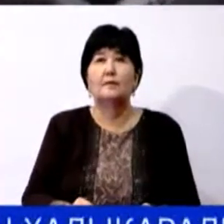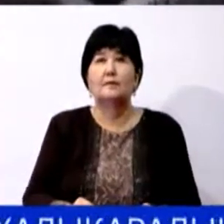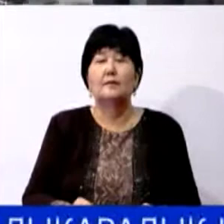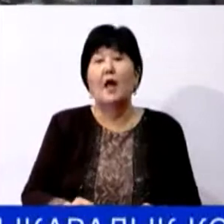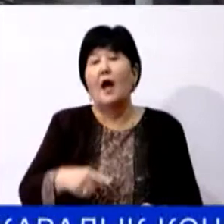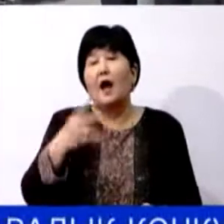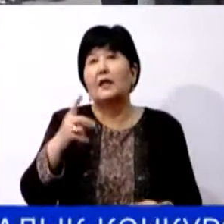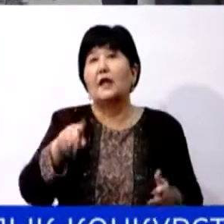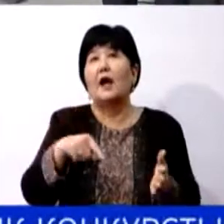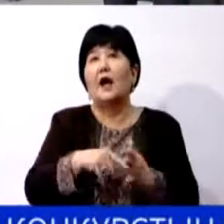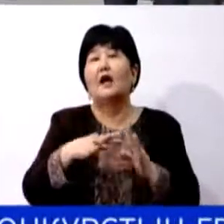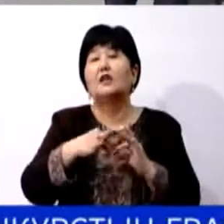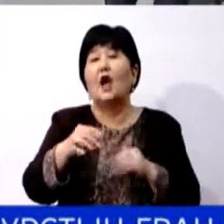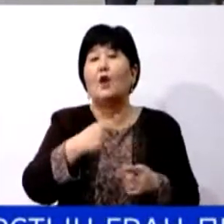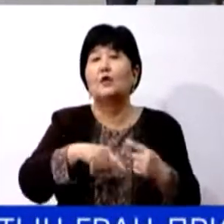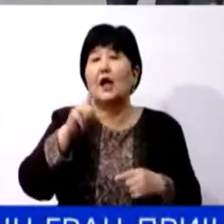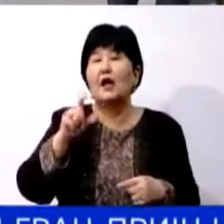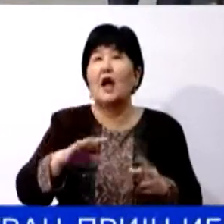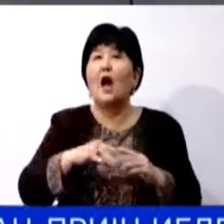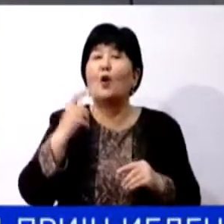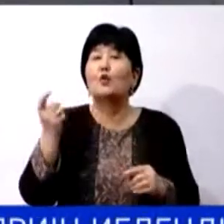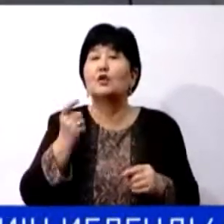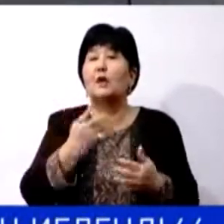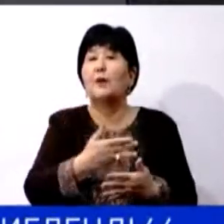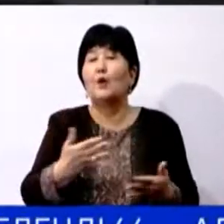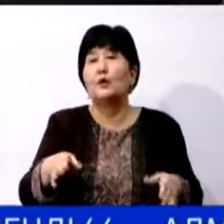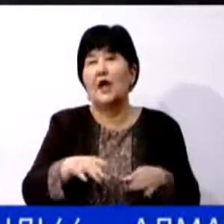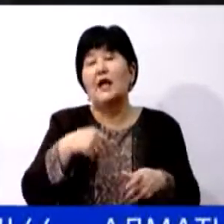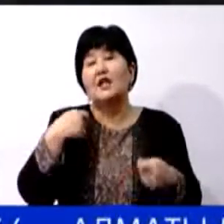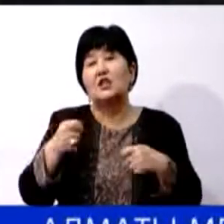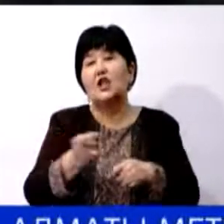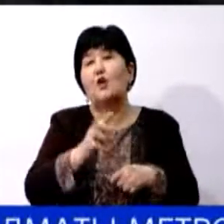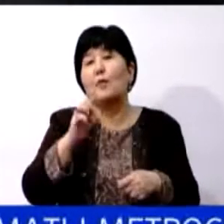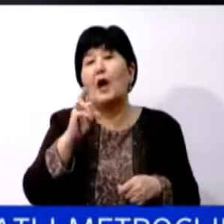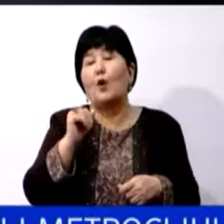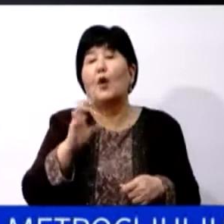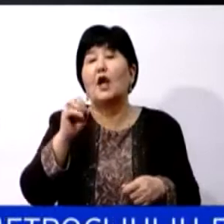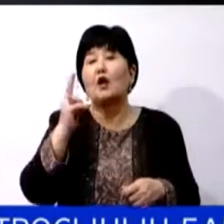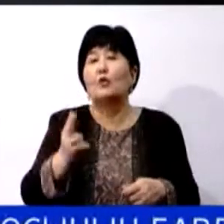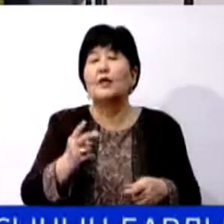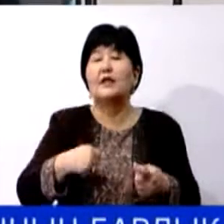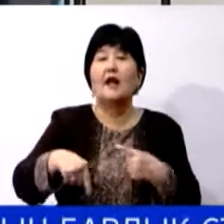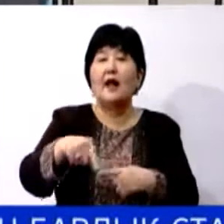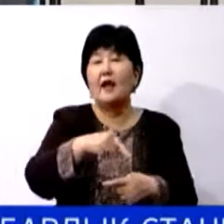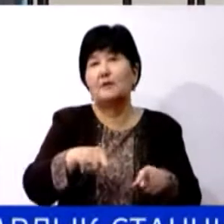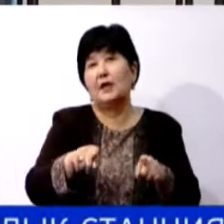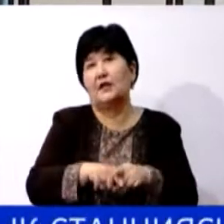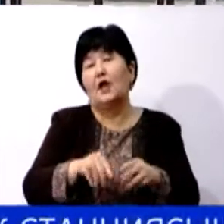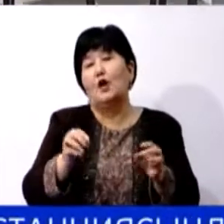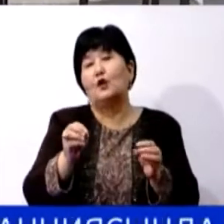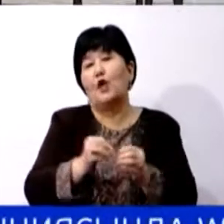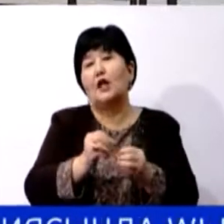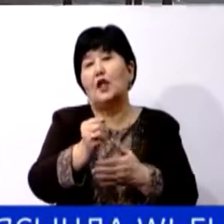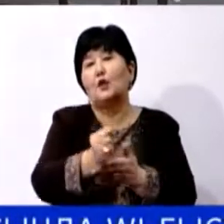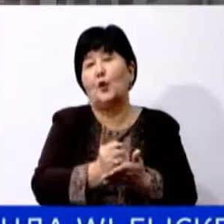Айта кетейік, қала және аудан кәсіпкерлерінің ауыл шаруашылық өнімдерімен қатар жәрмеңкеге Байқоңыр әлеуметтік кәсіпкерлік корпорациясы тарапынан тұрақтандыру